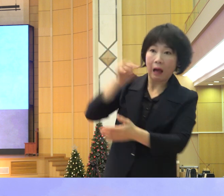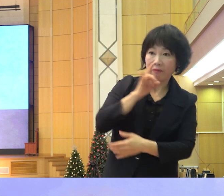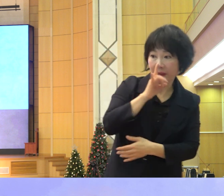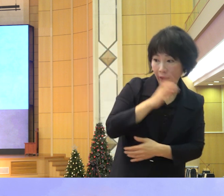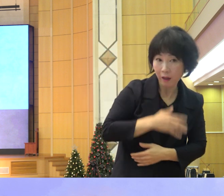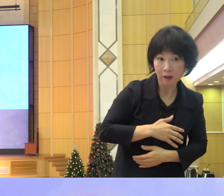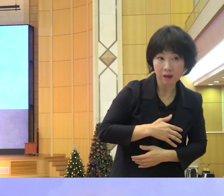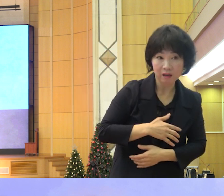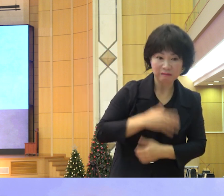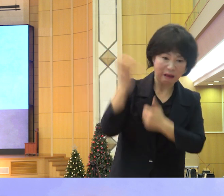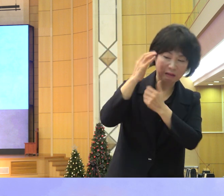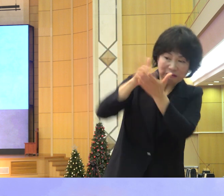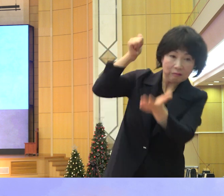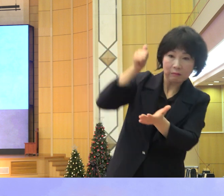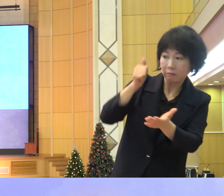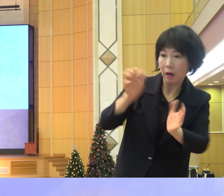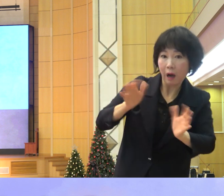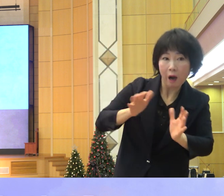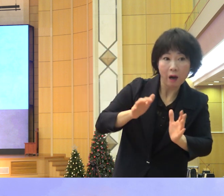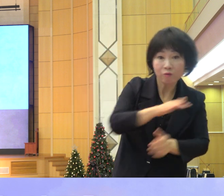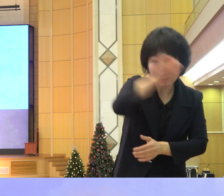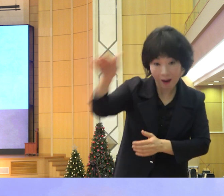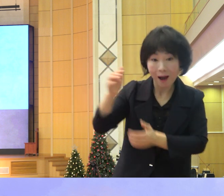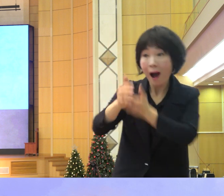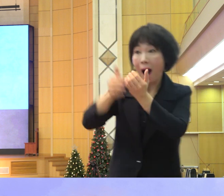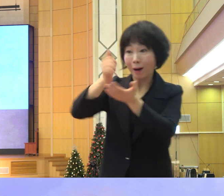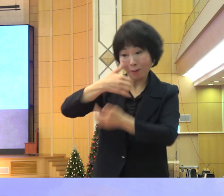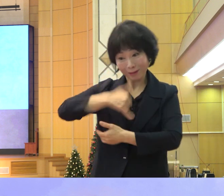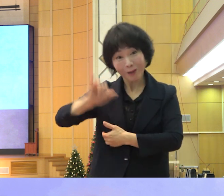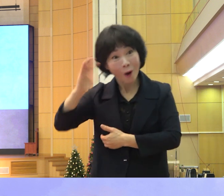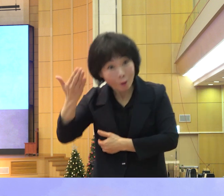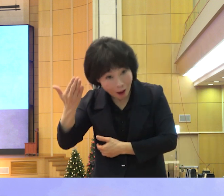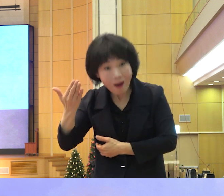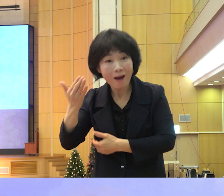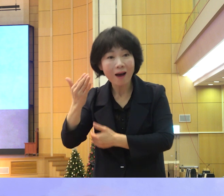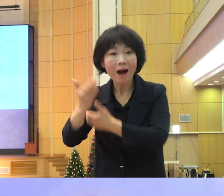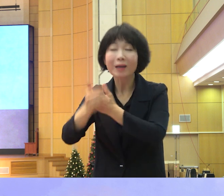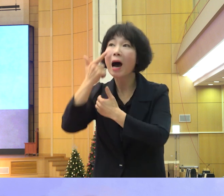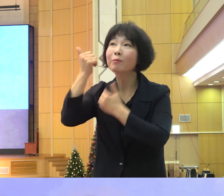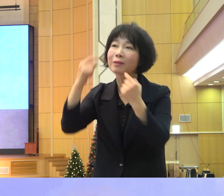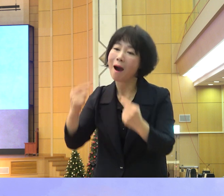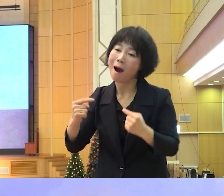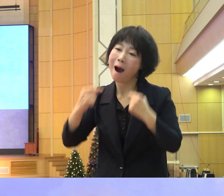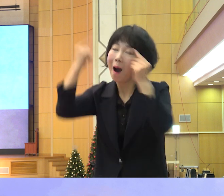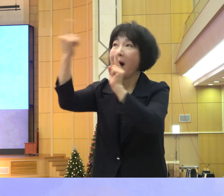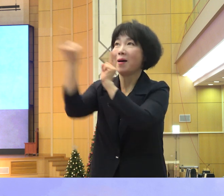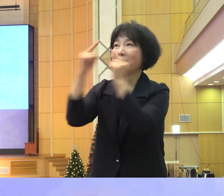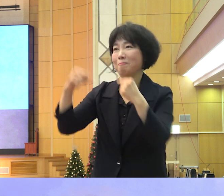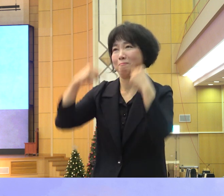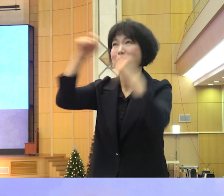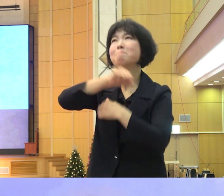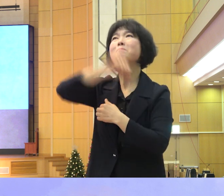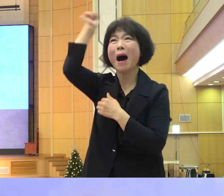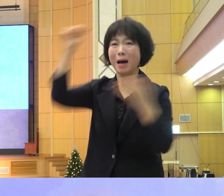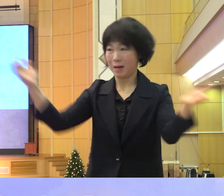됐을 때 하나님을 아버지라고 할 수 있고 아버지께로 돌아올 수 있는 거예요.